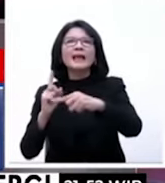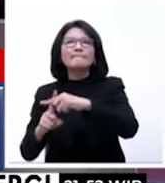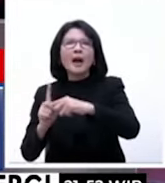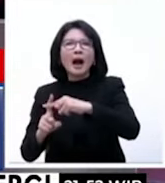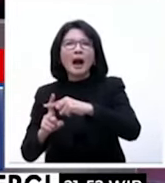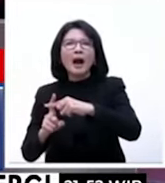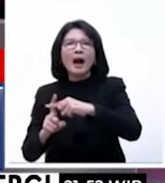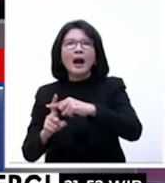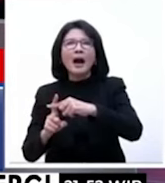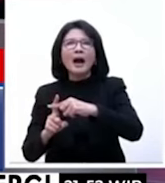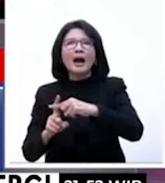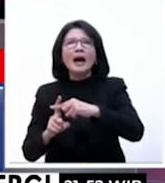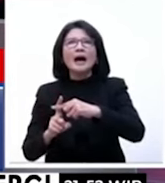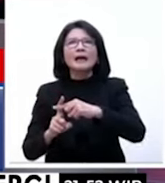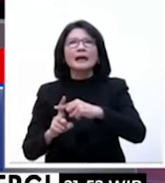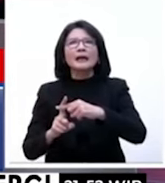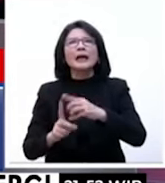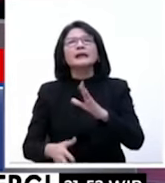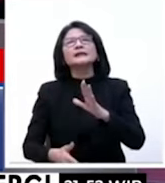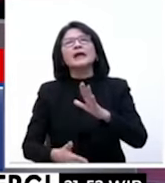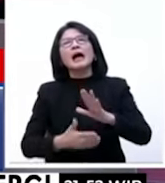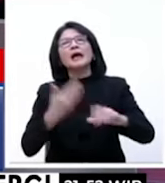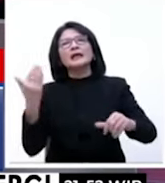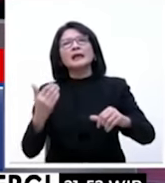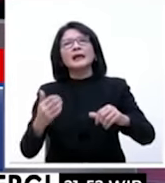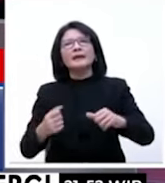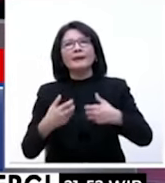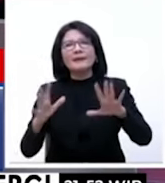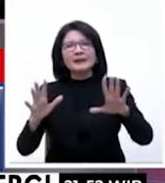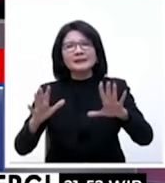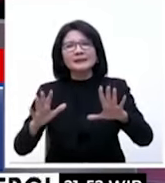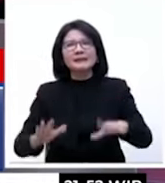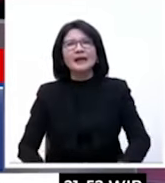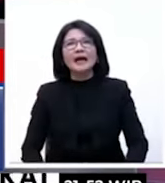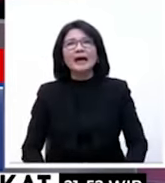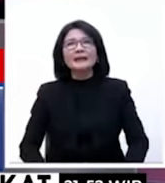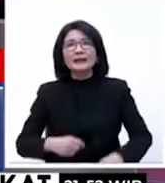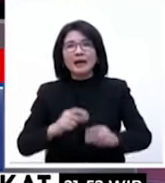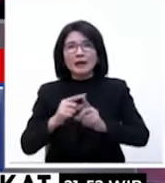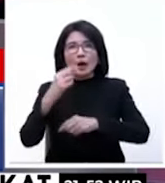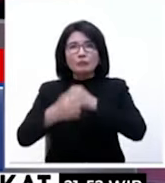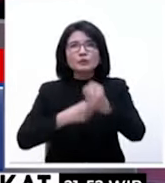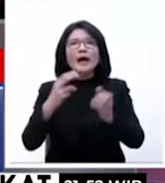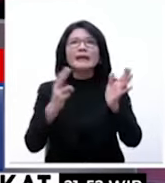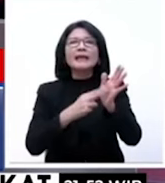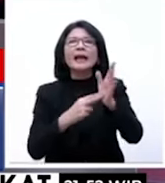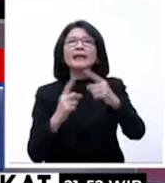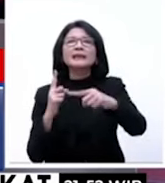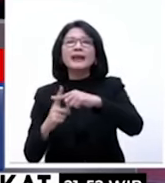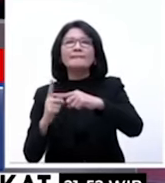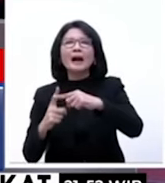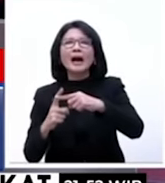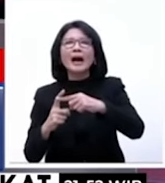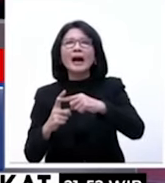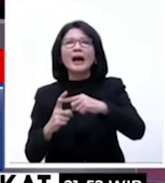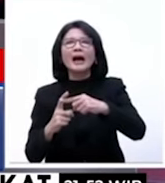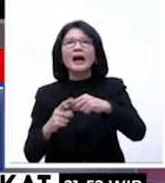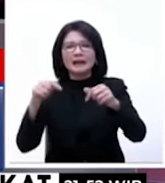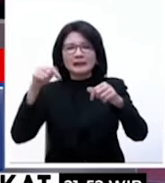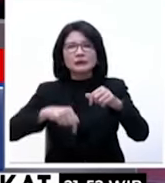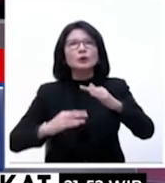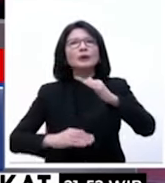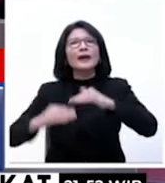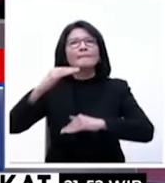akan keluar dari middle income Trap dengan hilirisasi kita akan meningkatkan nilai tambah di dalam